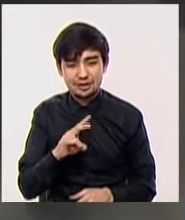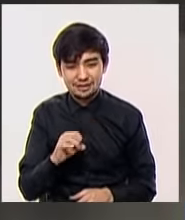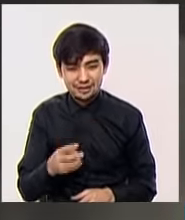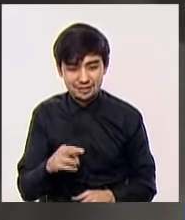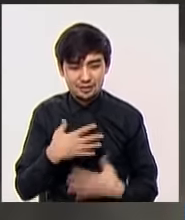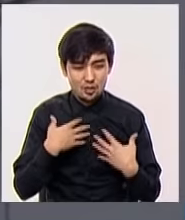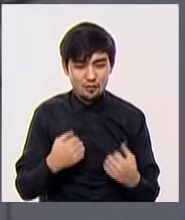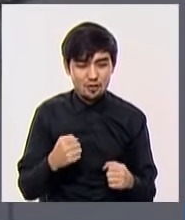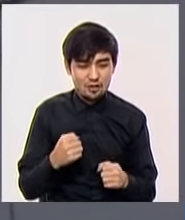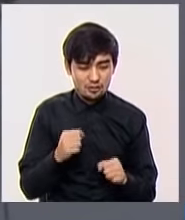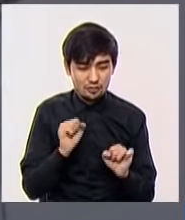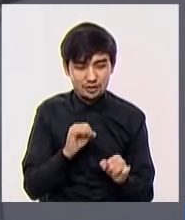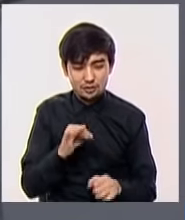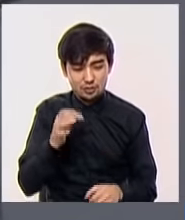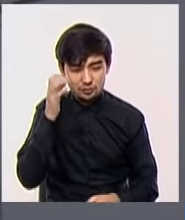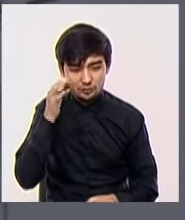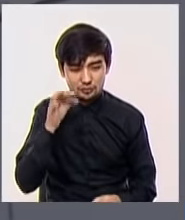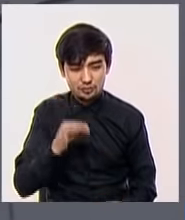образования